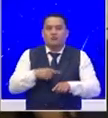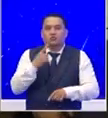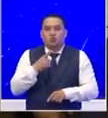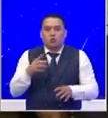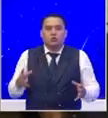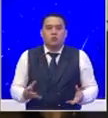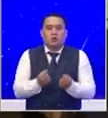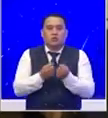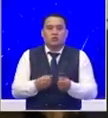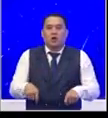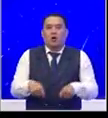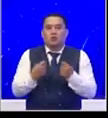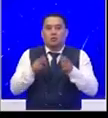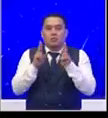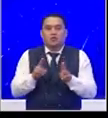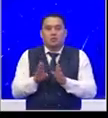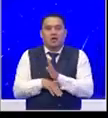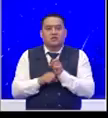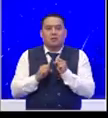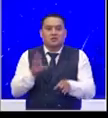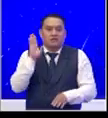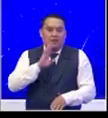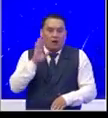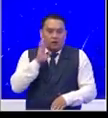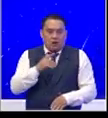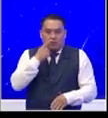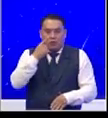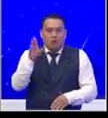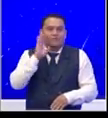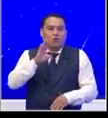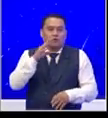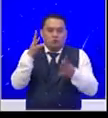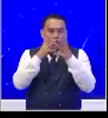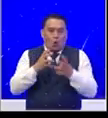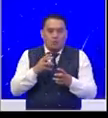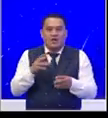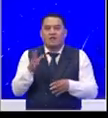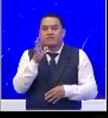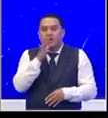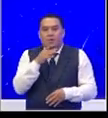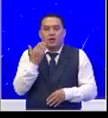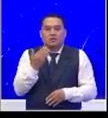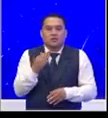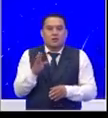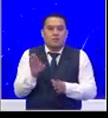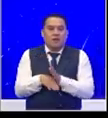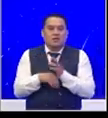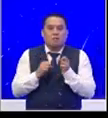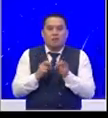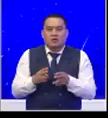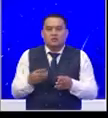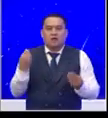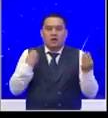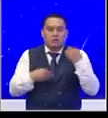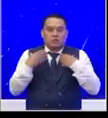отметили, что спасенные нарушили правила безопасности на воде. Отправившись на водоем в темное время суток, хотя и обезопасили себя,